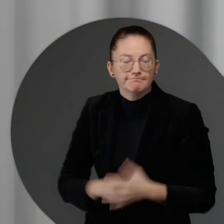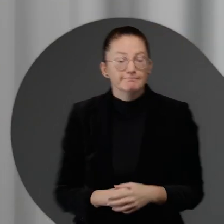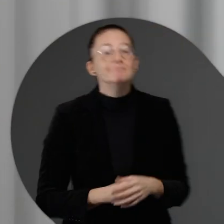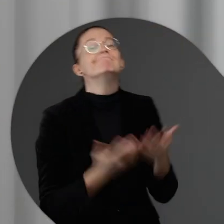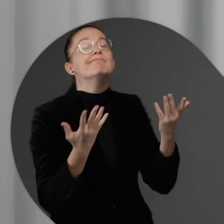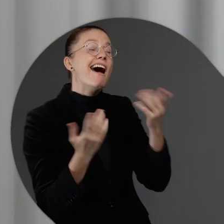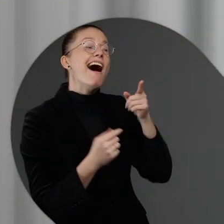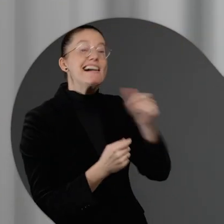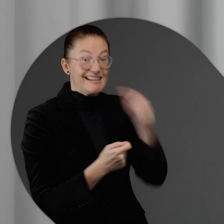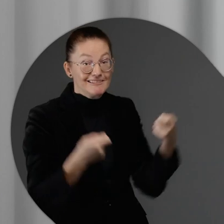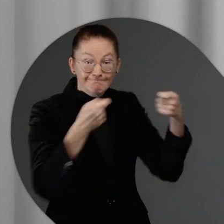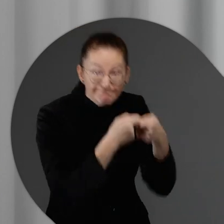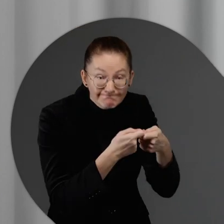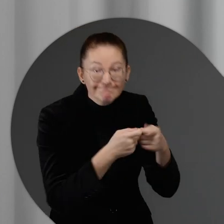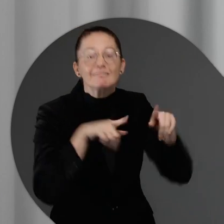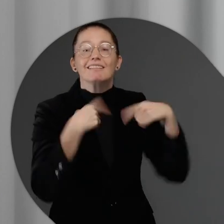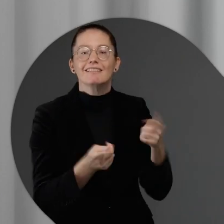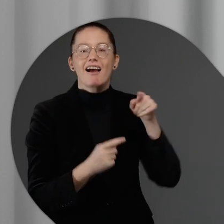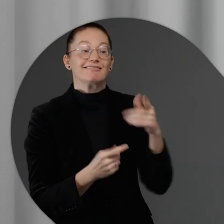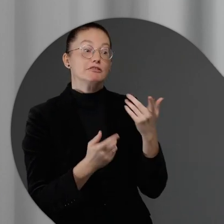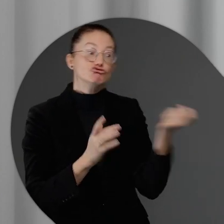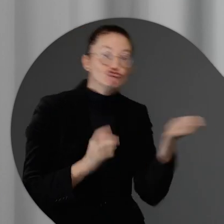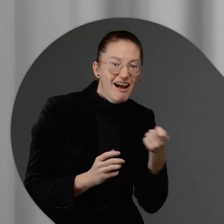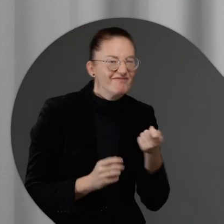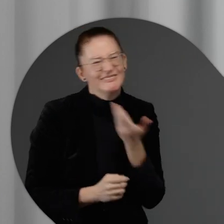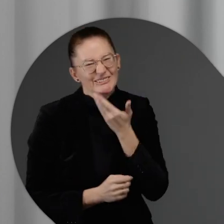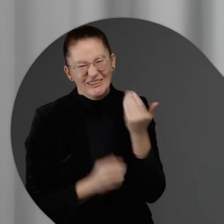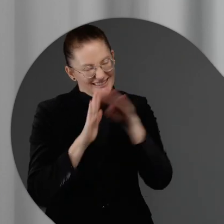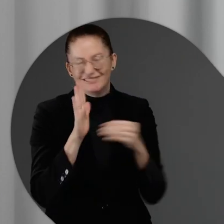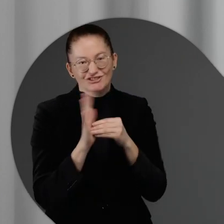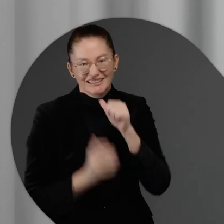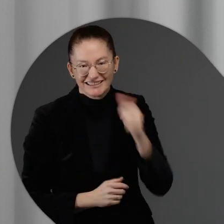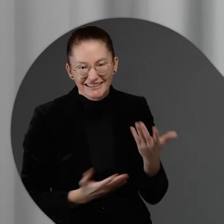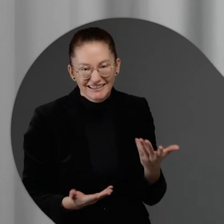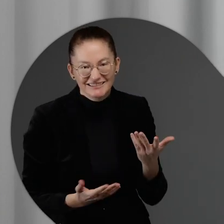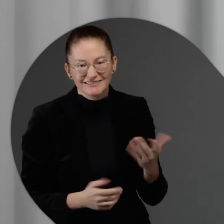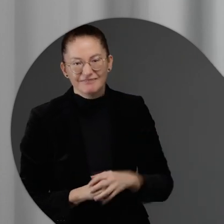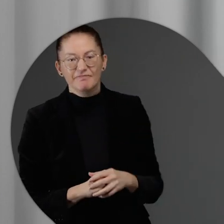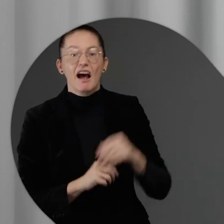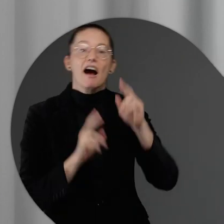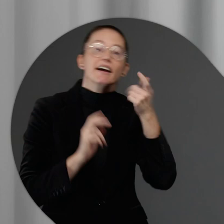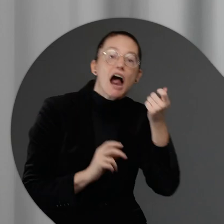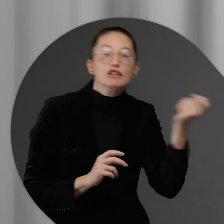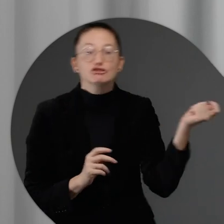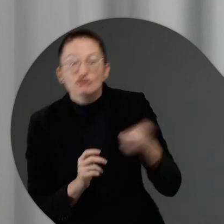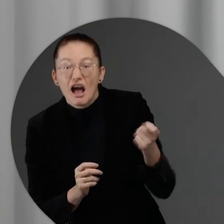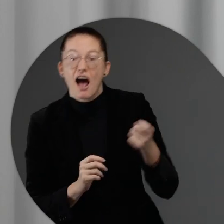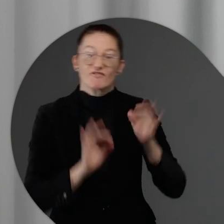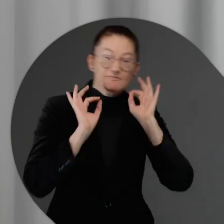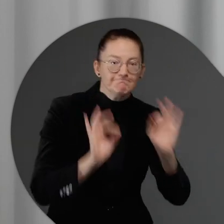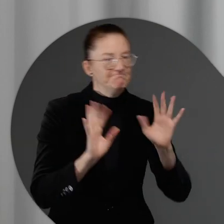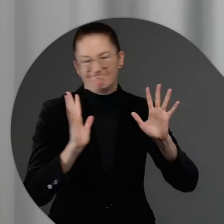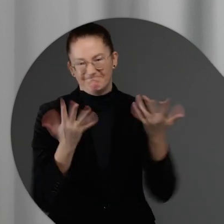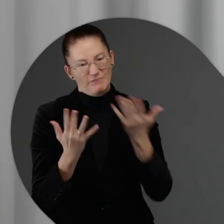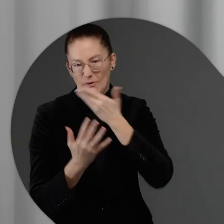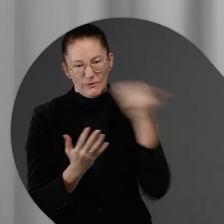also das Webzugänglichkeitsgesetz an sich sieht keine Sanktionen vor. Also es gibt jetzt keine Geldstrafen, die hier vorgesehen sind.